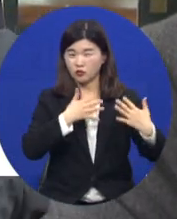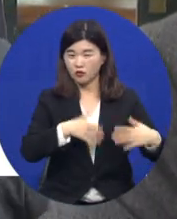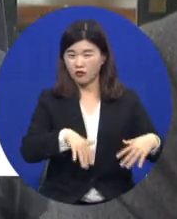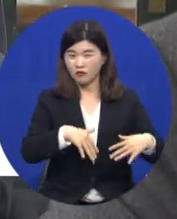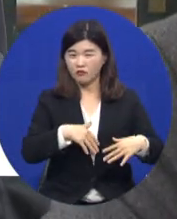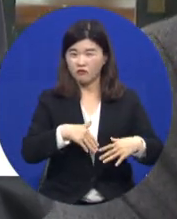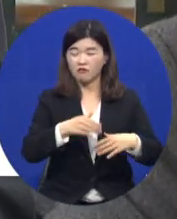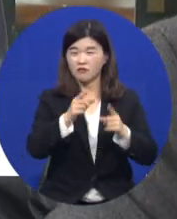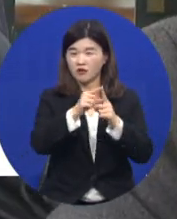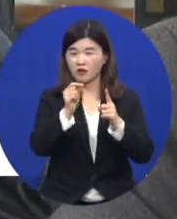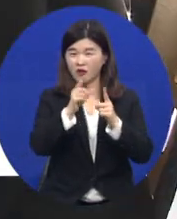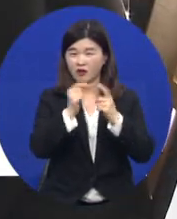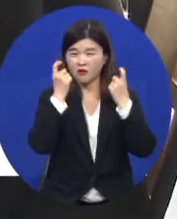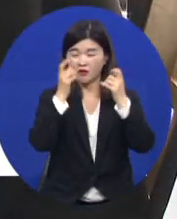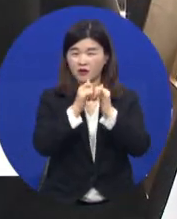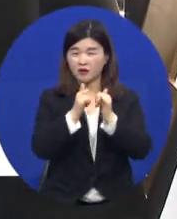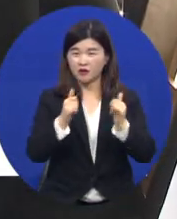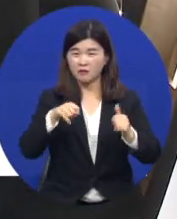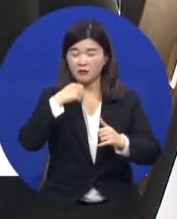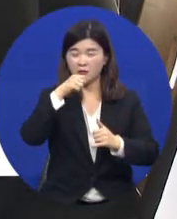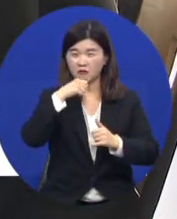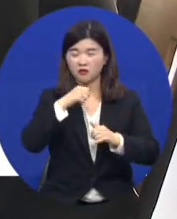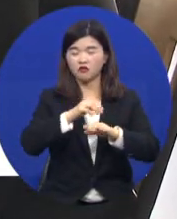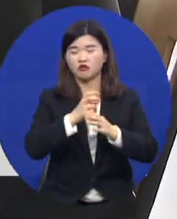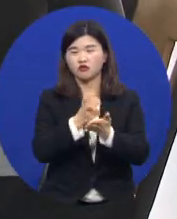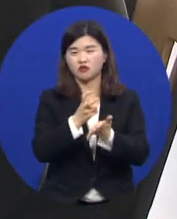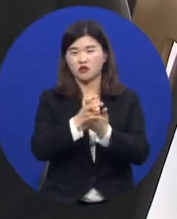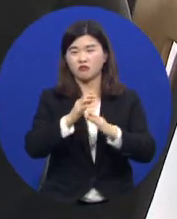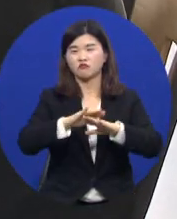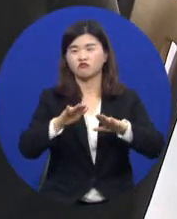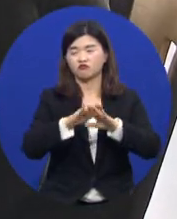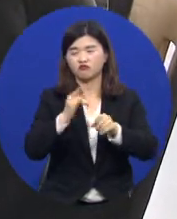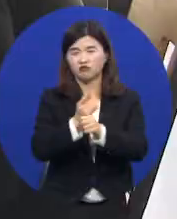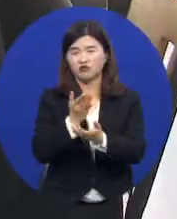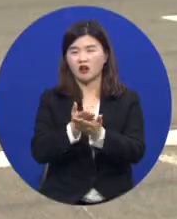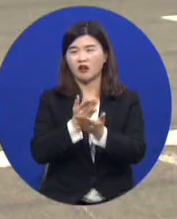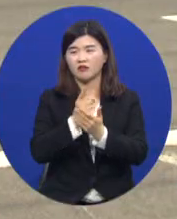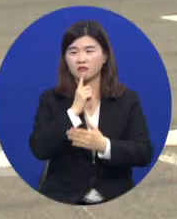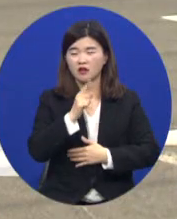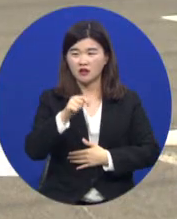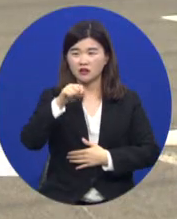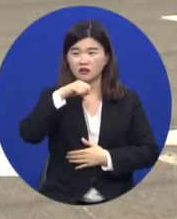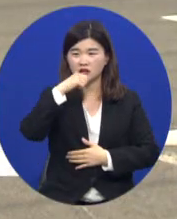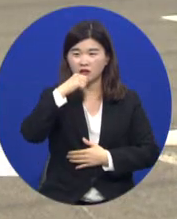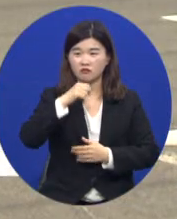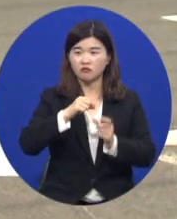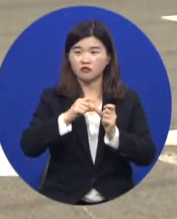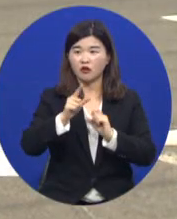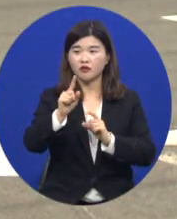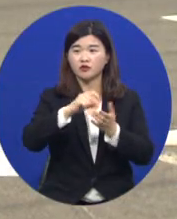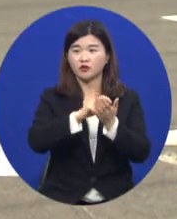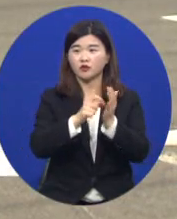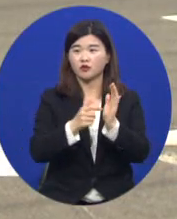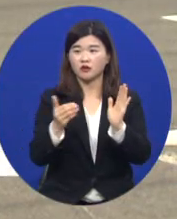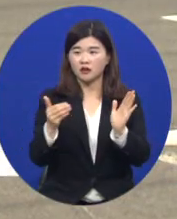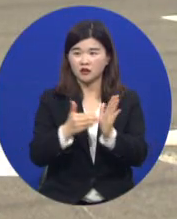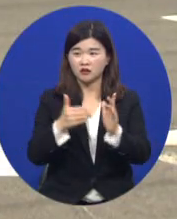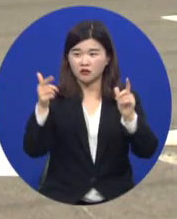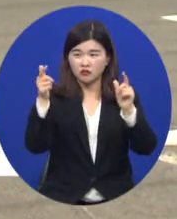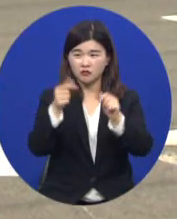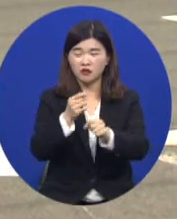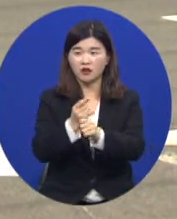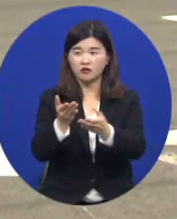패키지 관광객들의 식사 규제를 풀어달라는 요구입니다. 저희들 식사하는 부분도 어느 정도는